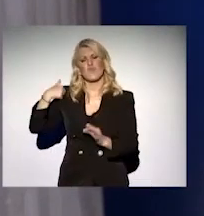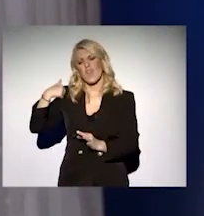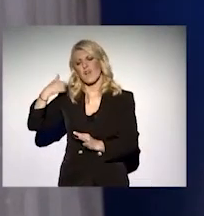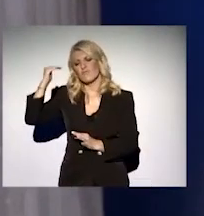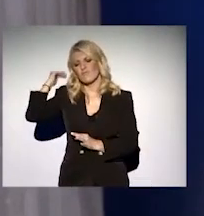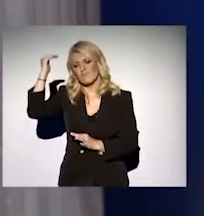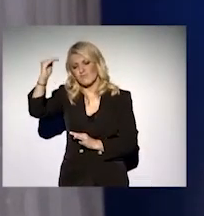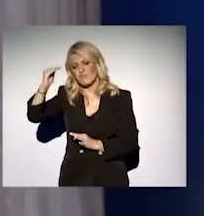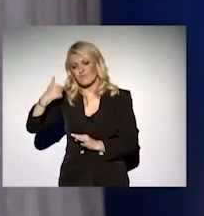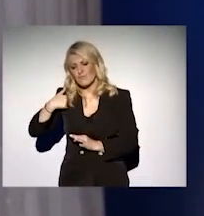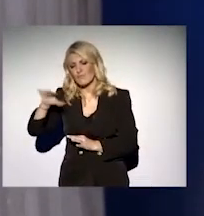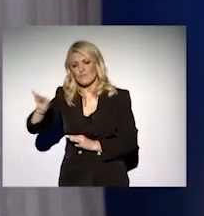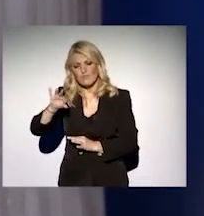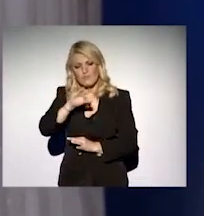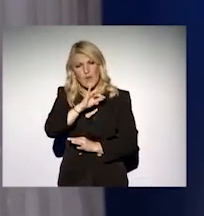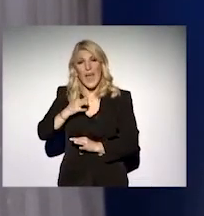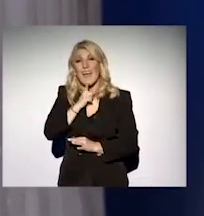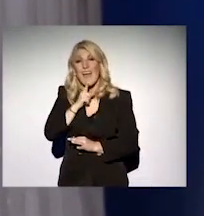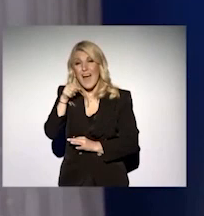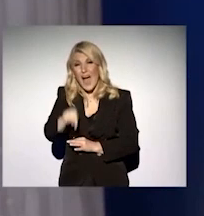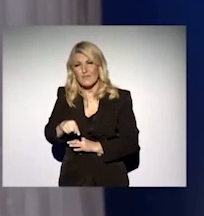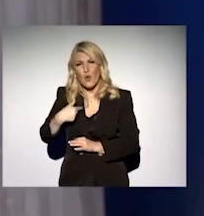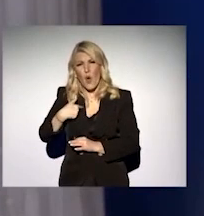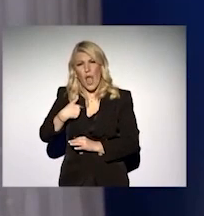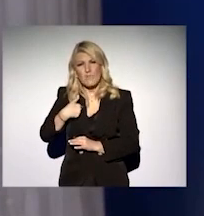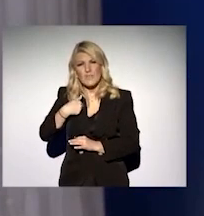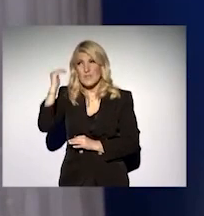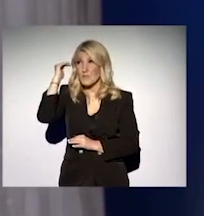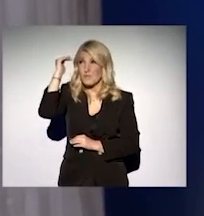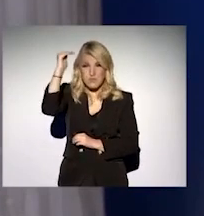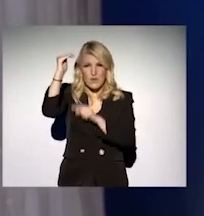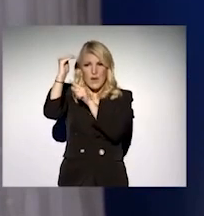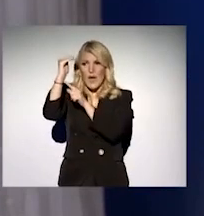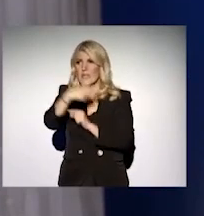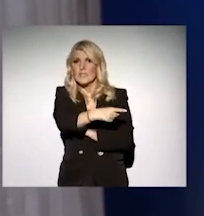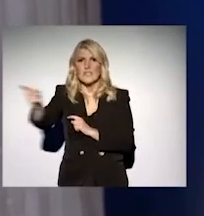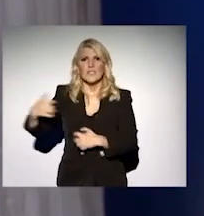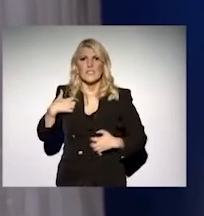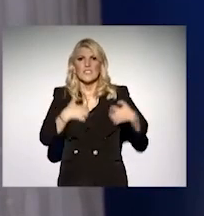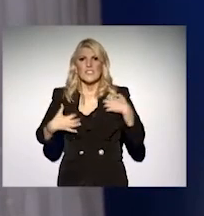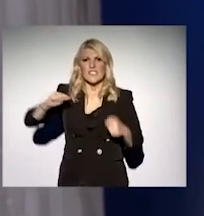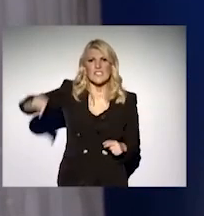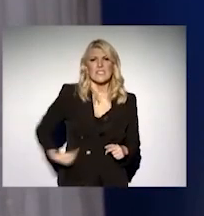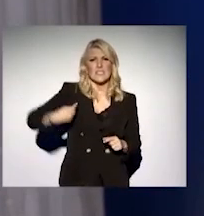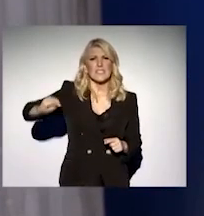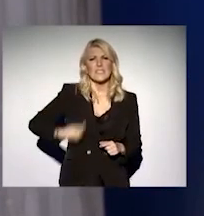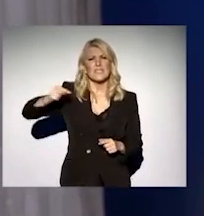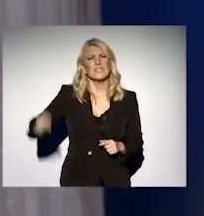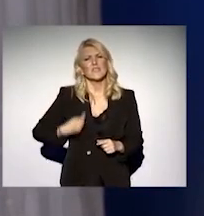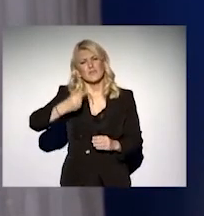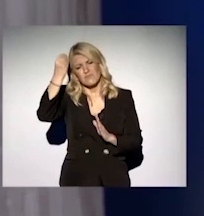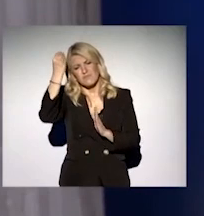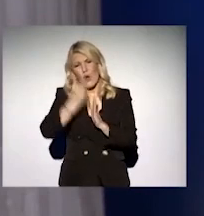ειδικά σε αυτή τη συγκυρία που βλέπουμε να αυξάνεται όλο αυτό το κλίμα της